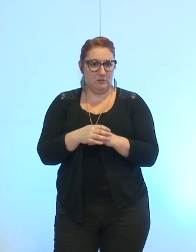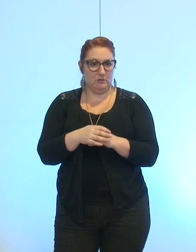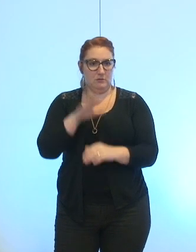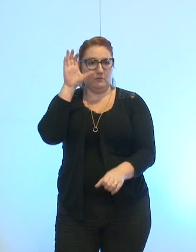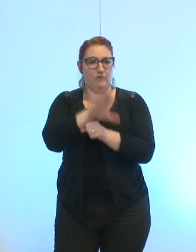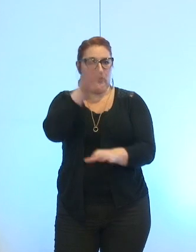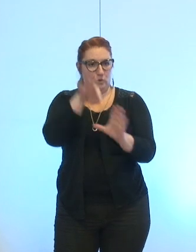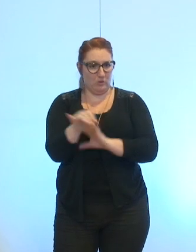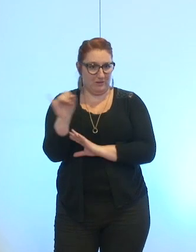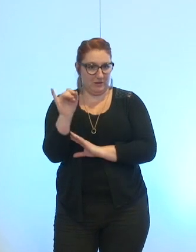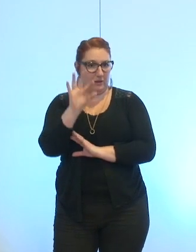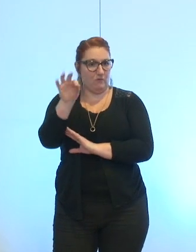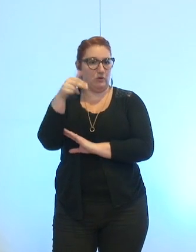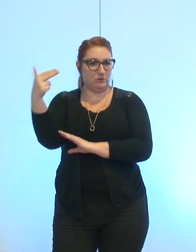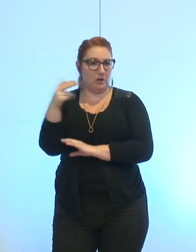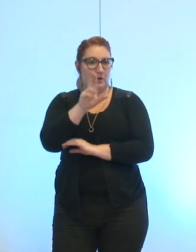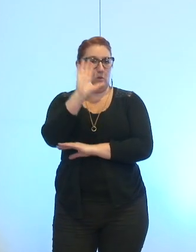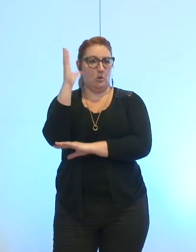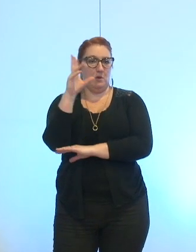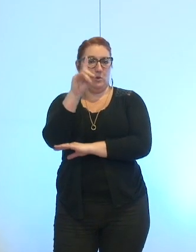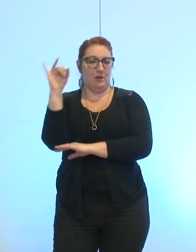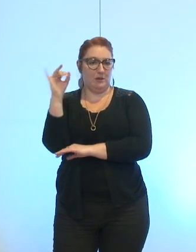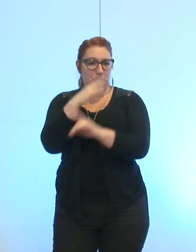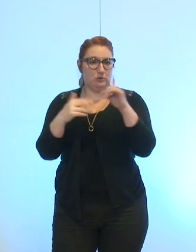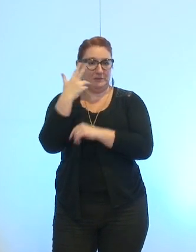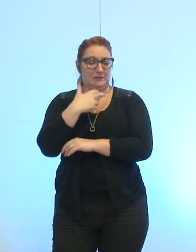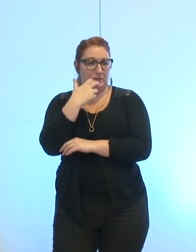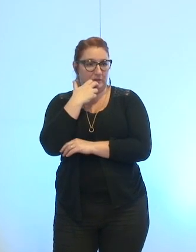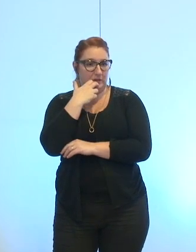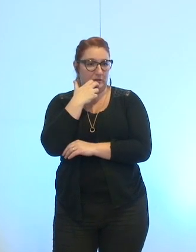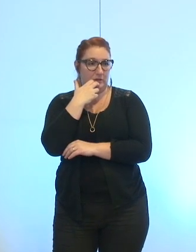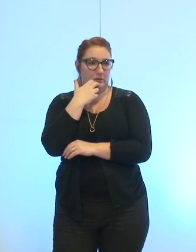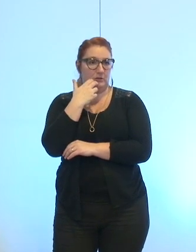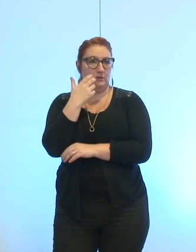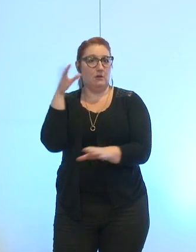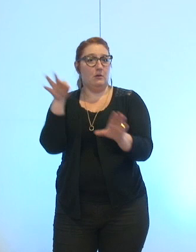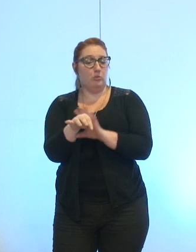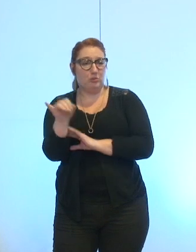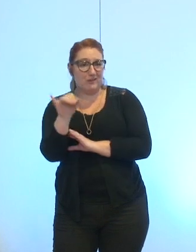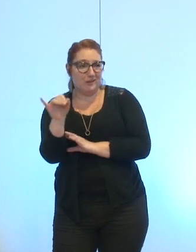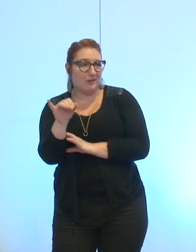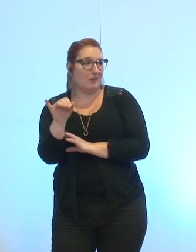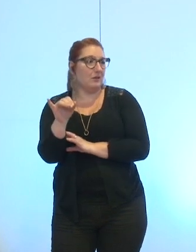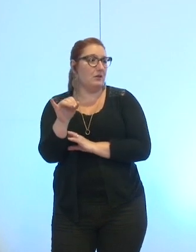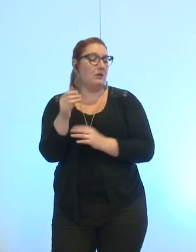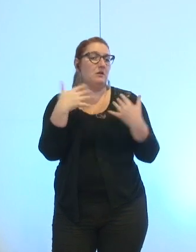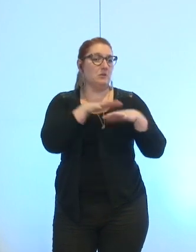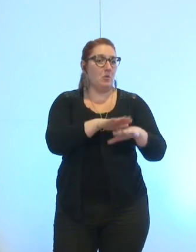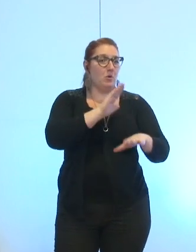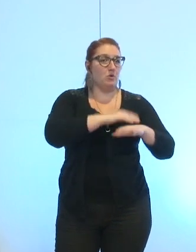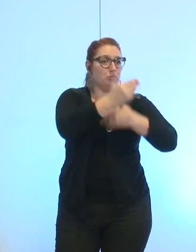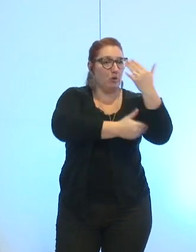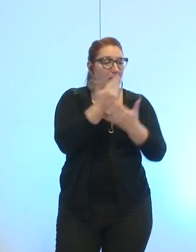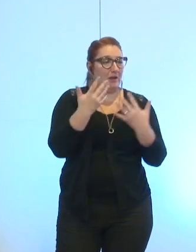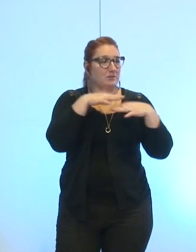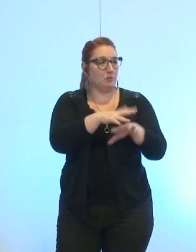contre Front national mpudi société civile qui vote pour rassemblement de gauche et de progrès rassemblement citoyen de la gauche et les écologistes